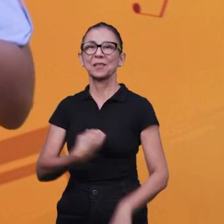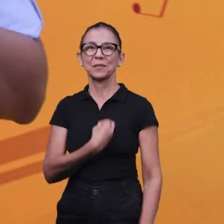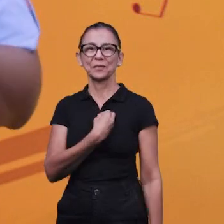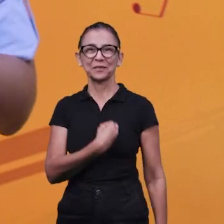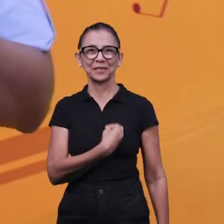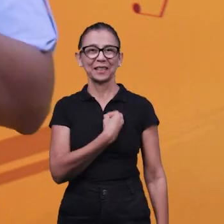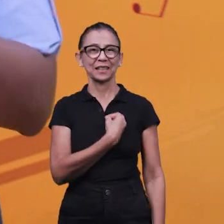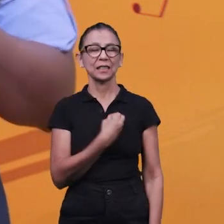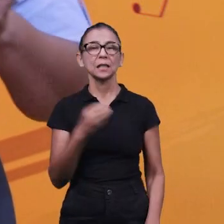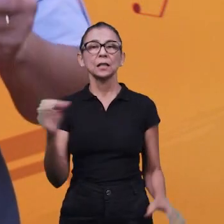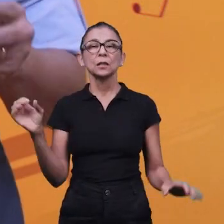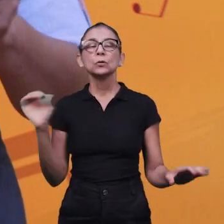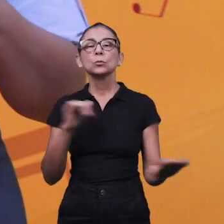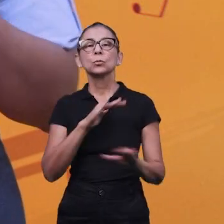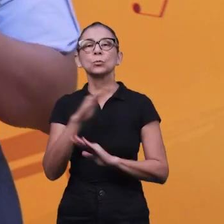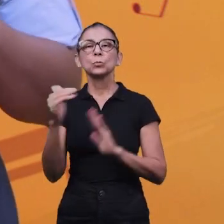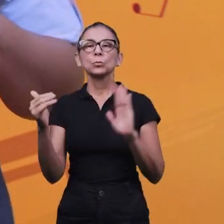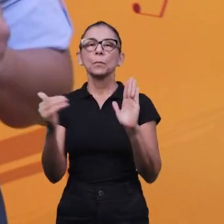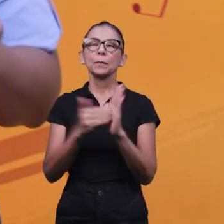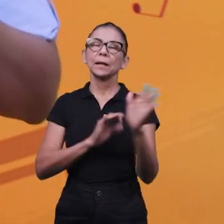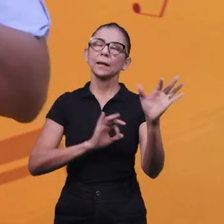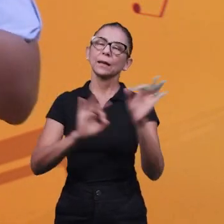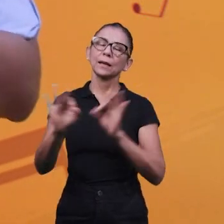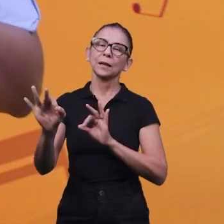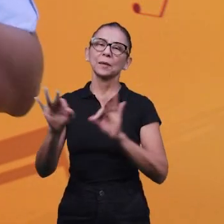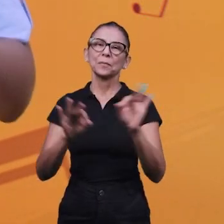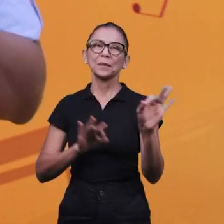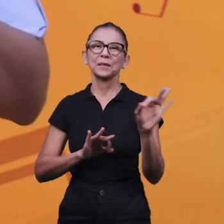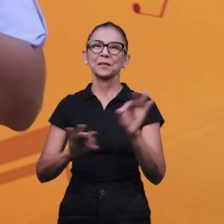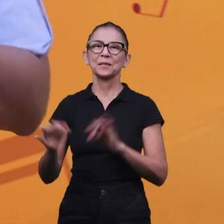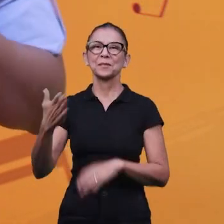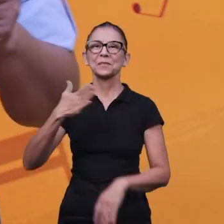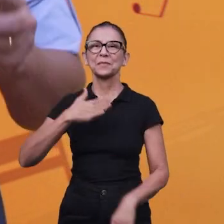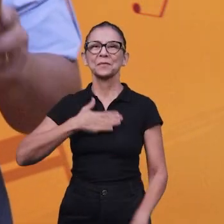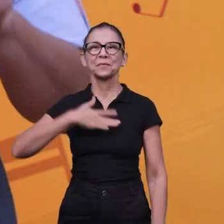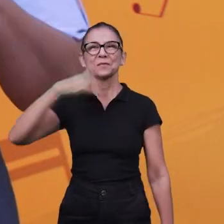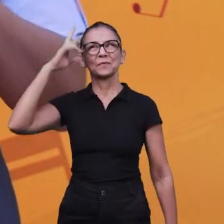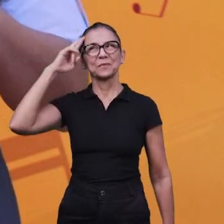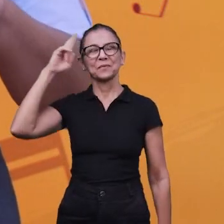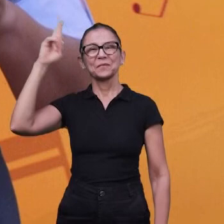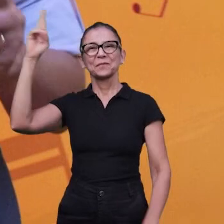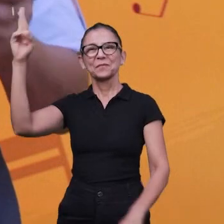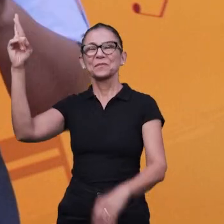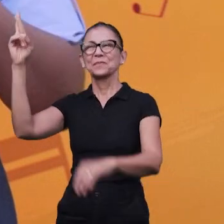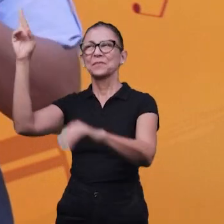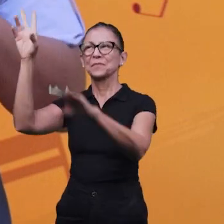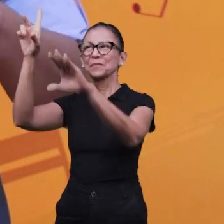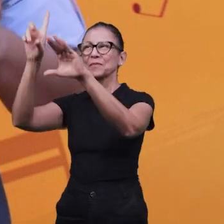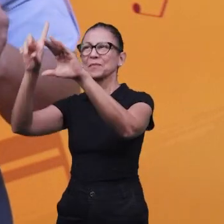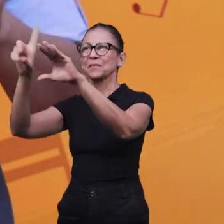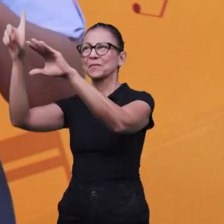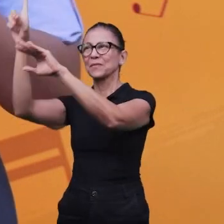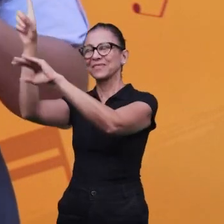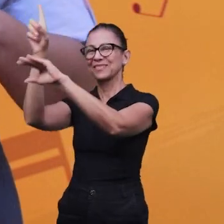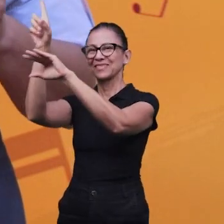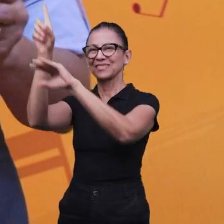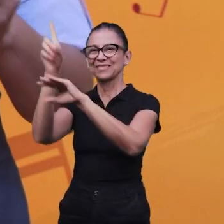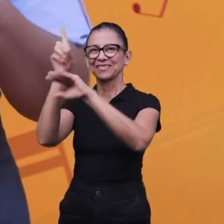festa. Tudo já está preparado, meu Senhor Jesus vem.